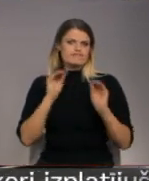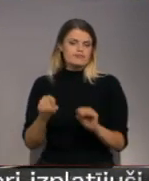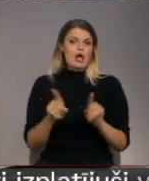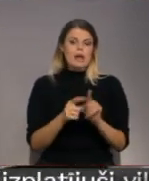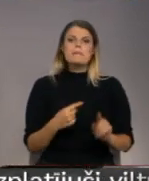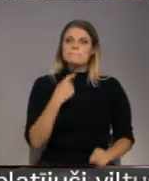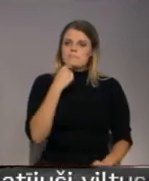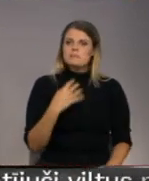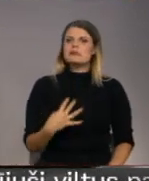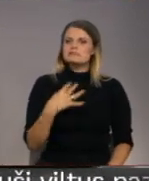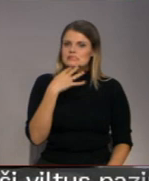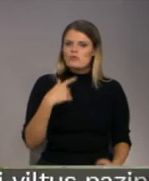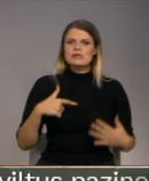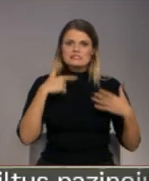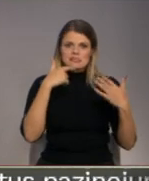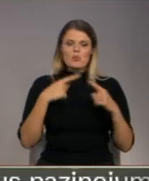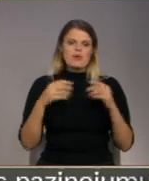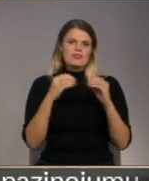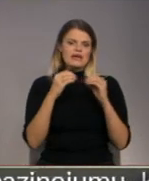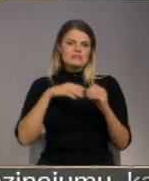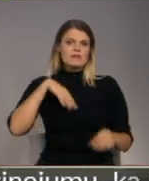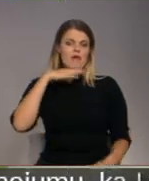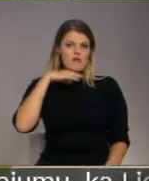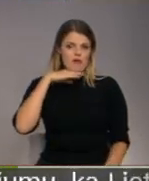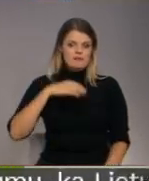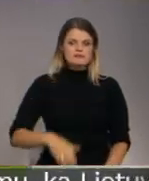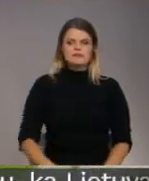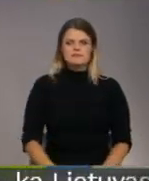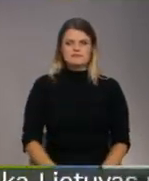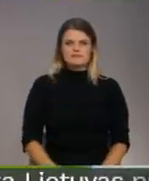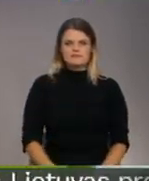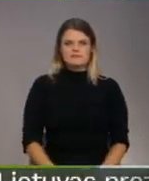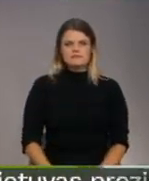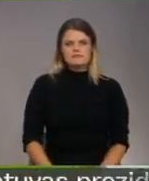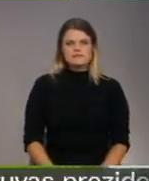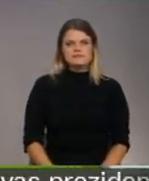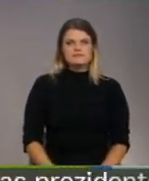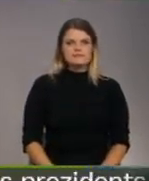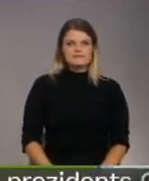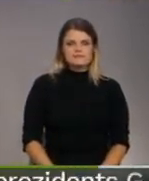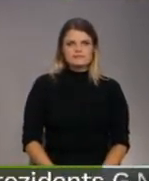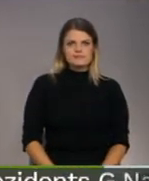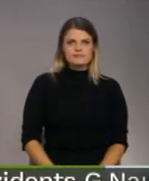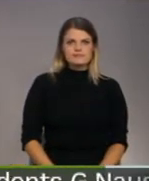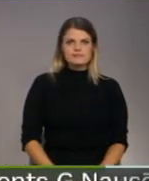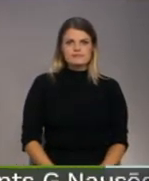1., 4., 7. Un 10. Klasēs. Sandra Leitāne, Andris Pāns, Zemgales reģionālā televīzija.